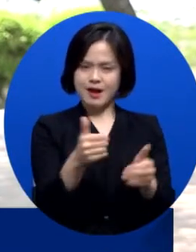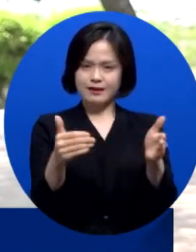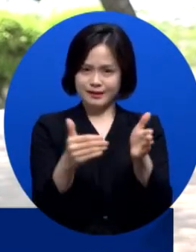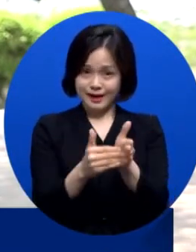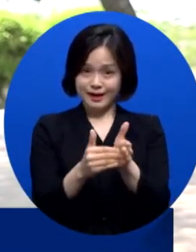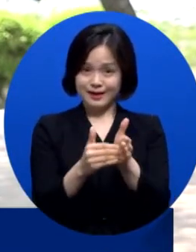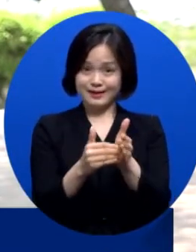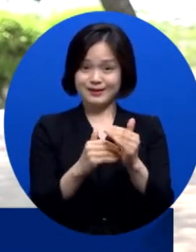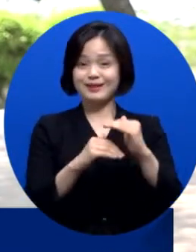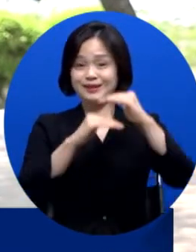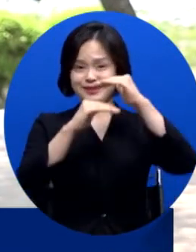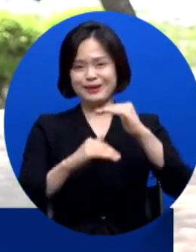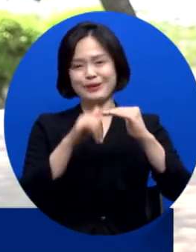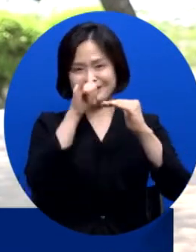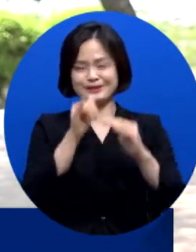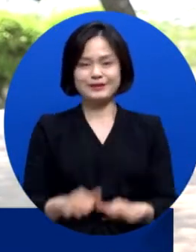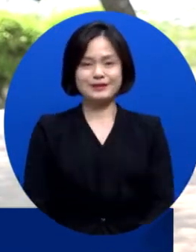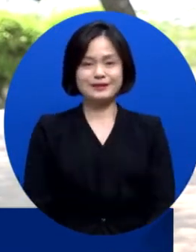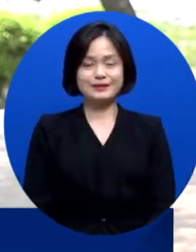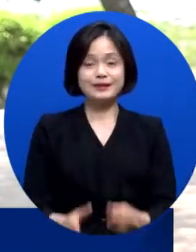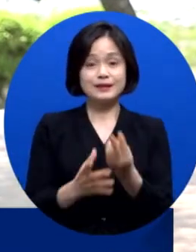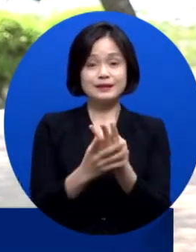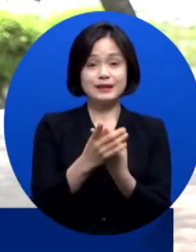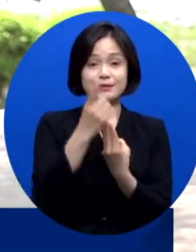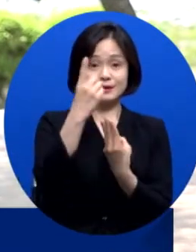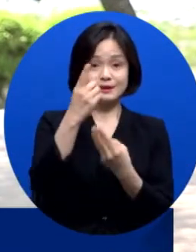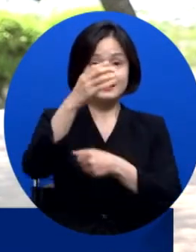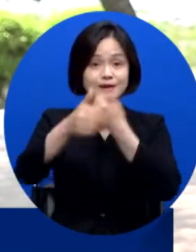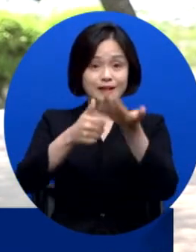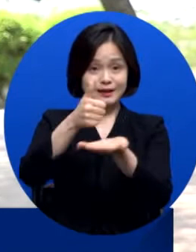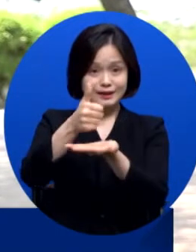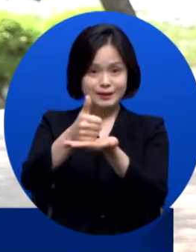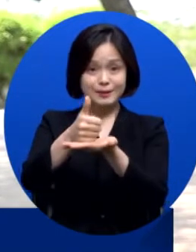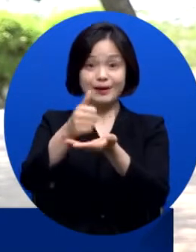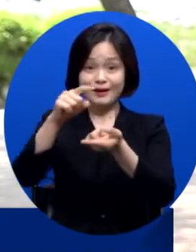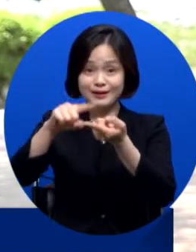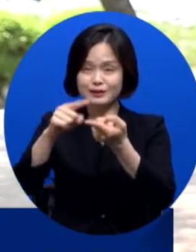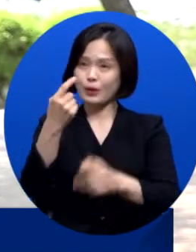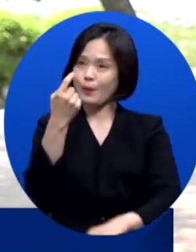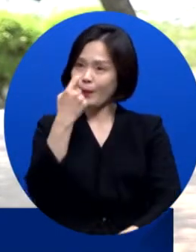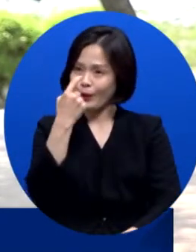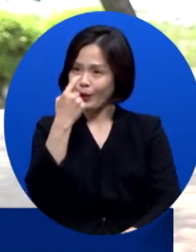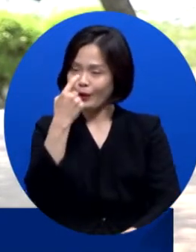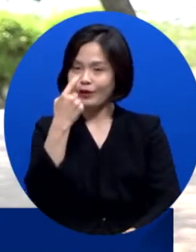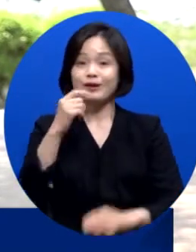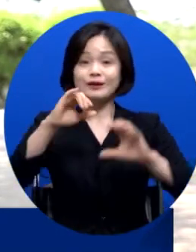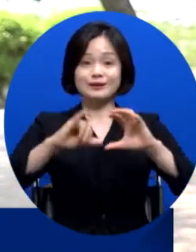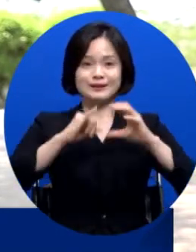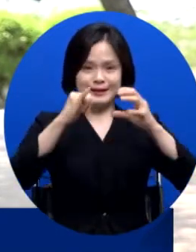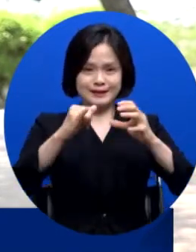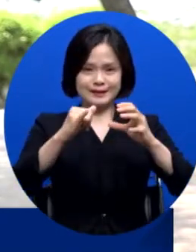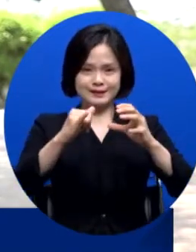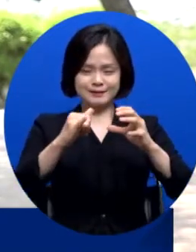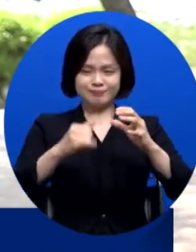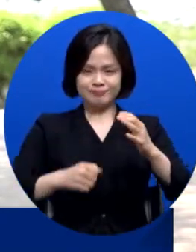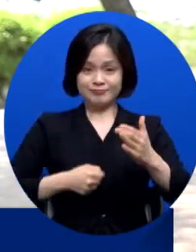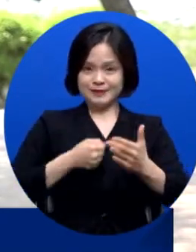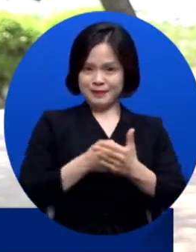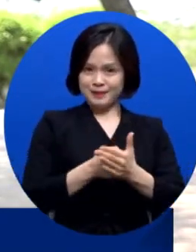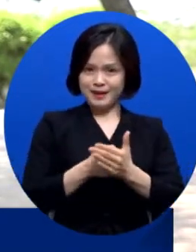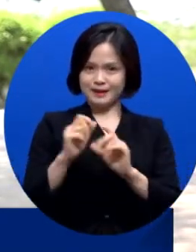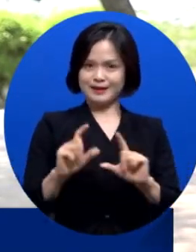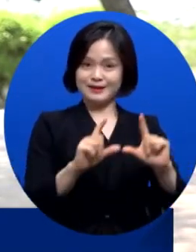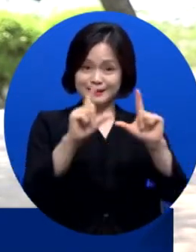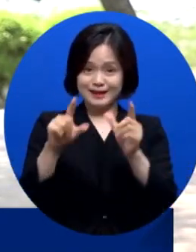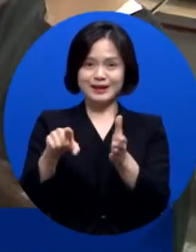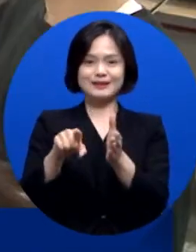있는데요. 마찬가지로 삼위일체 하나님을 알아가고 이 세상을 담대하게 이 세상을 이기는 자로서 성숙하게 되는